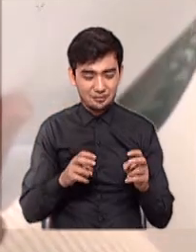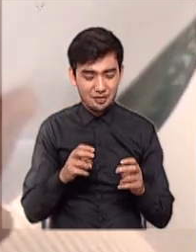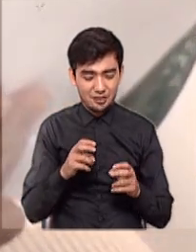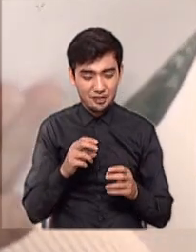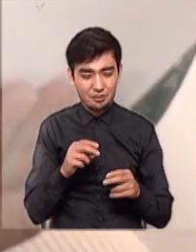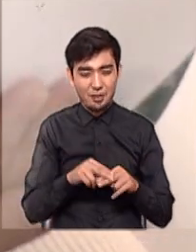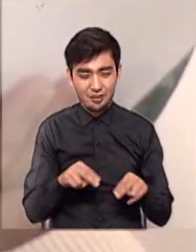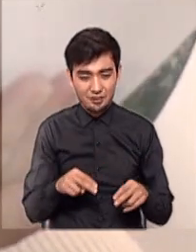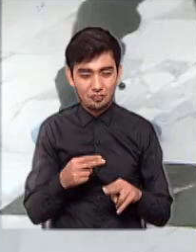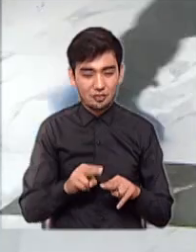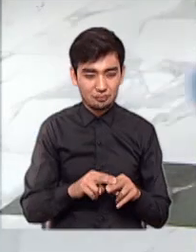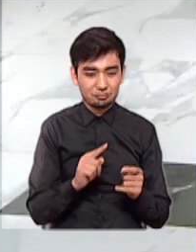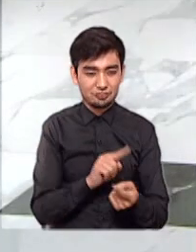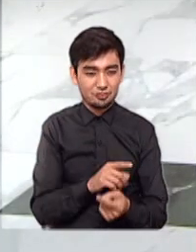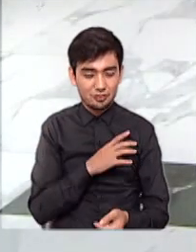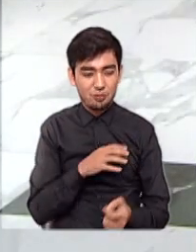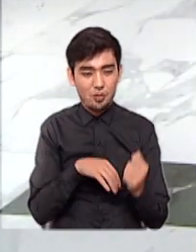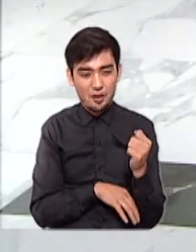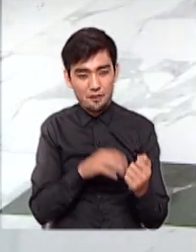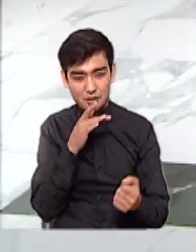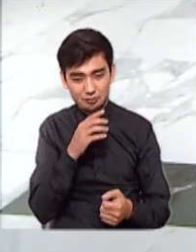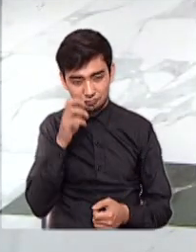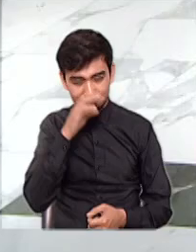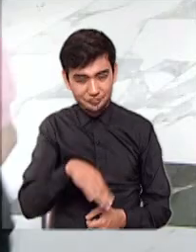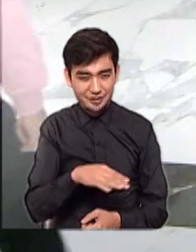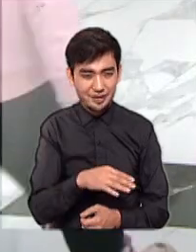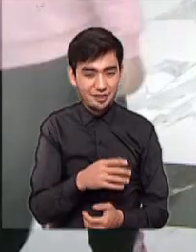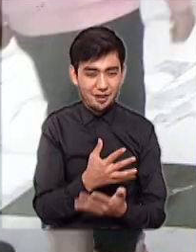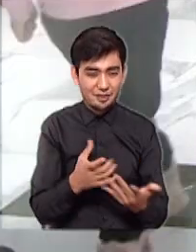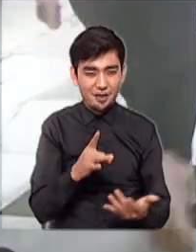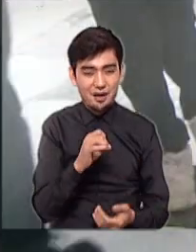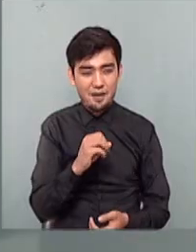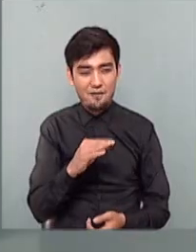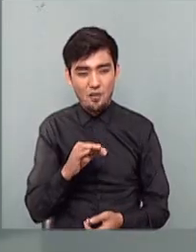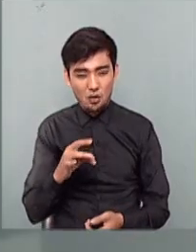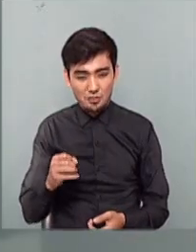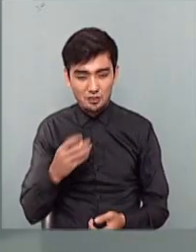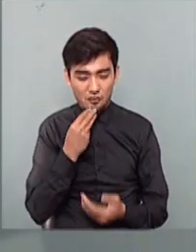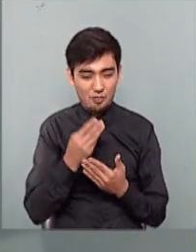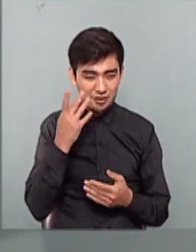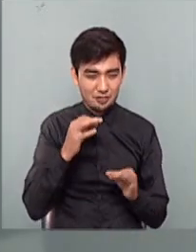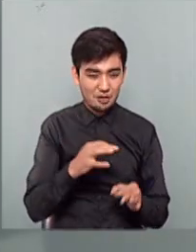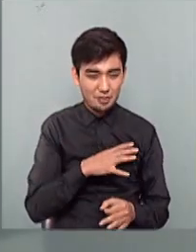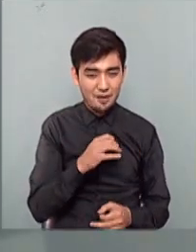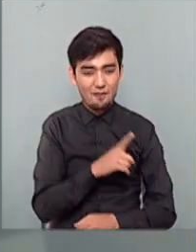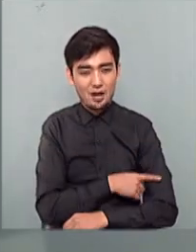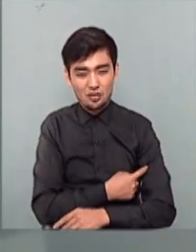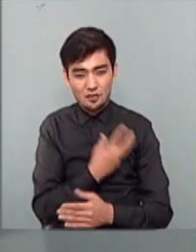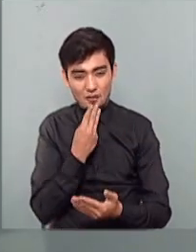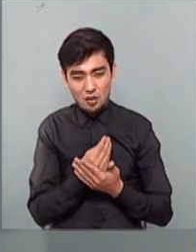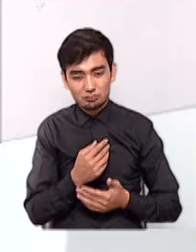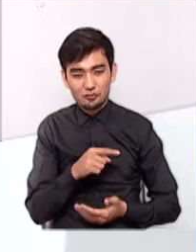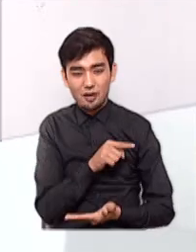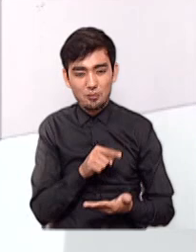тұғырнамасын таныстырды. Осыдан соң кандидаттар соңғы кездері елде жүргізіліп жатқан саяси реформалар туралы пікірлерін білдірді. Әрі дәрігерлер де өздерін